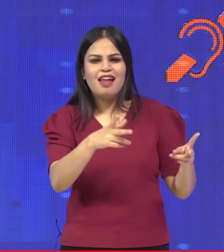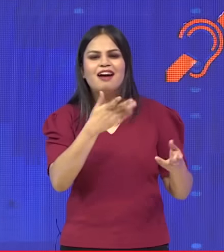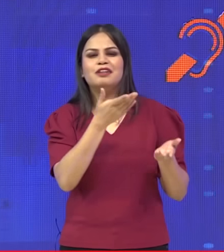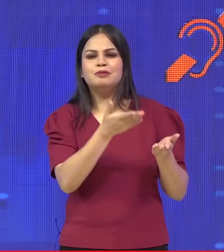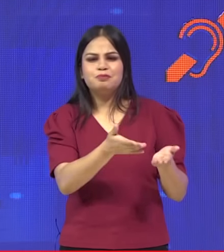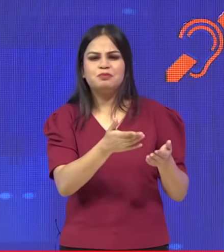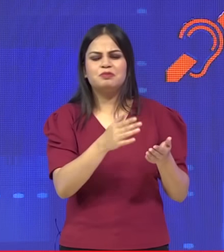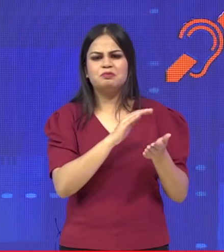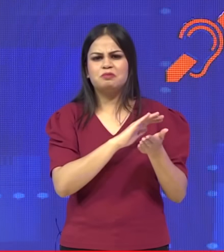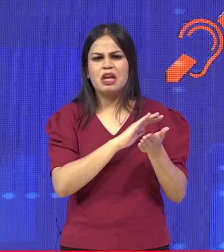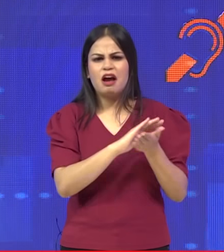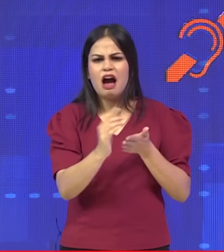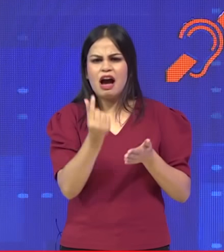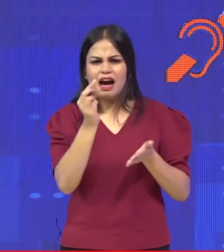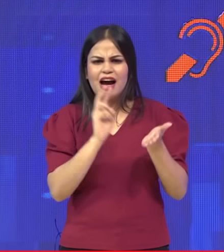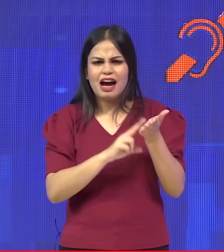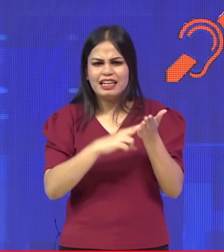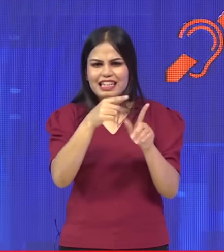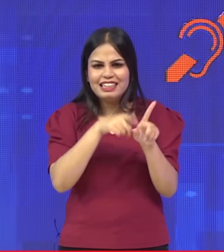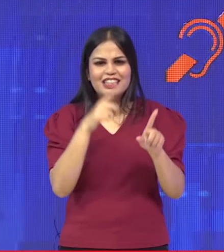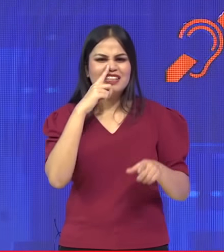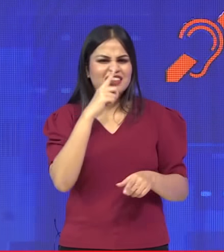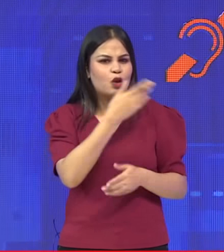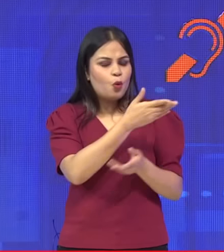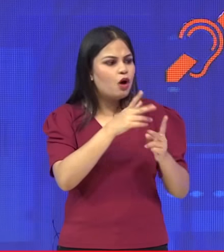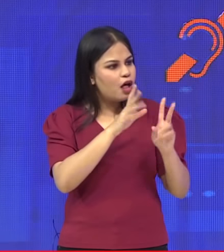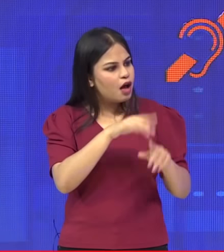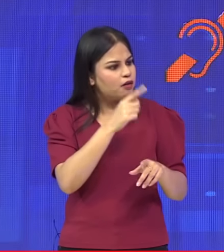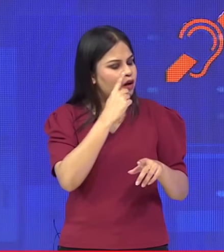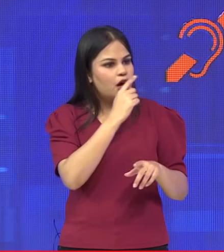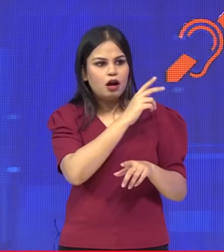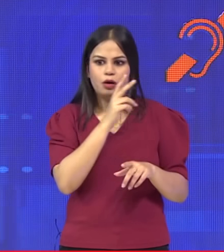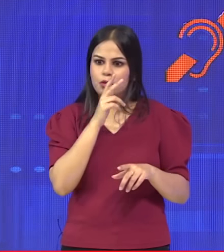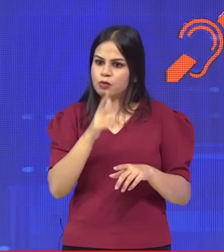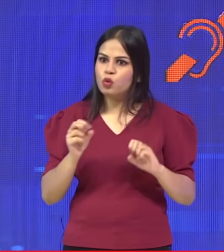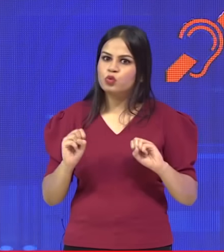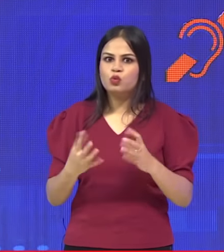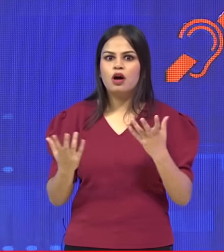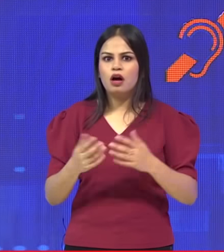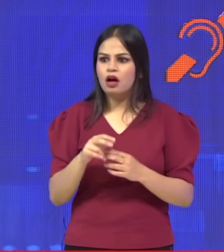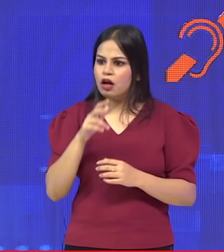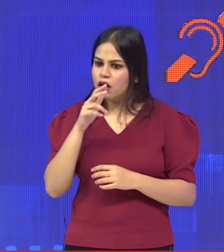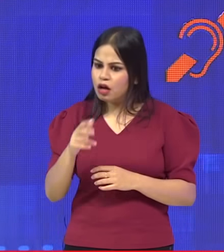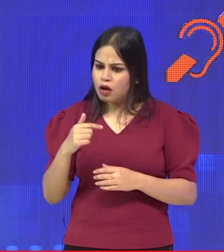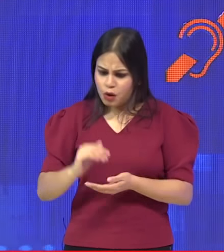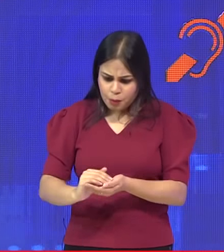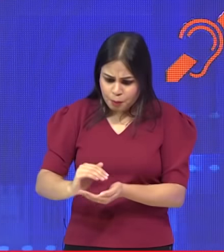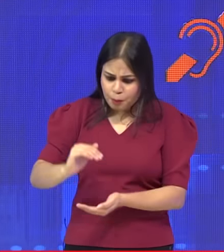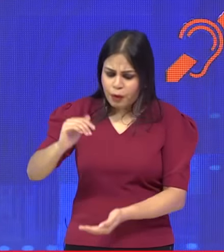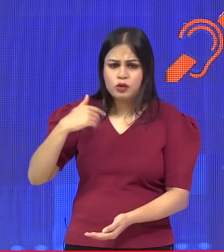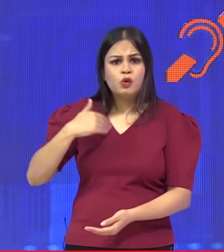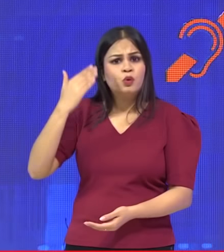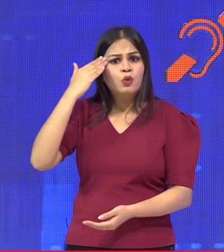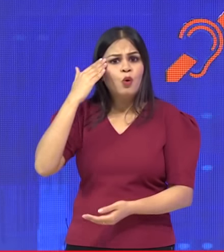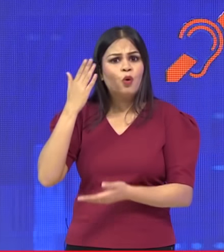अनियन वह थी वहां पर तो उन्होंने कहना शुरू कर दिया की मैं तो इसे बचपन से जानती हूं